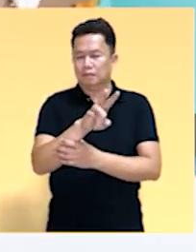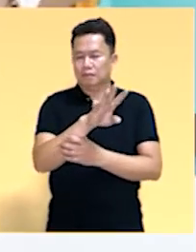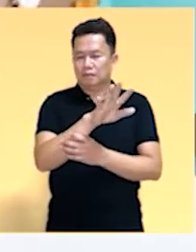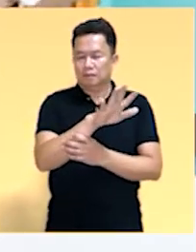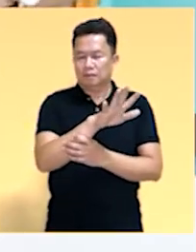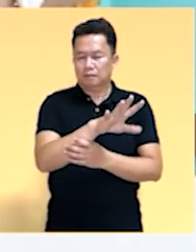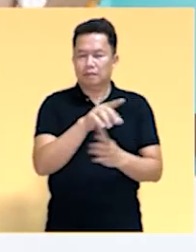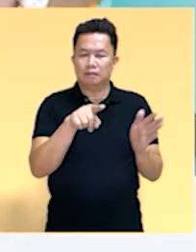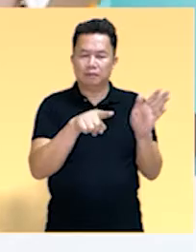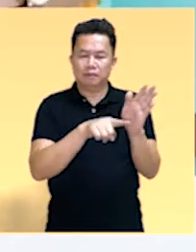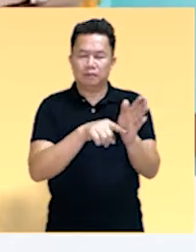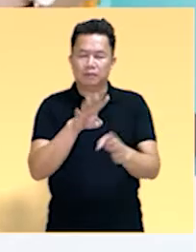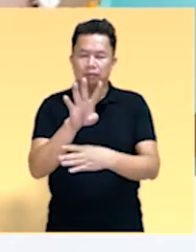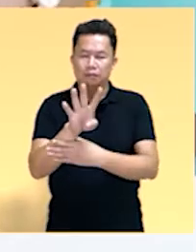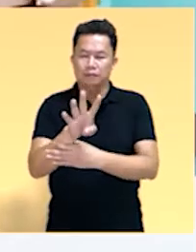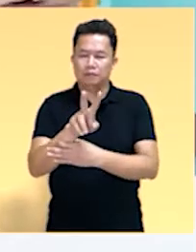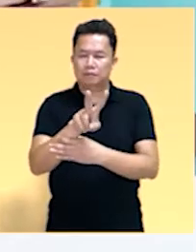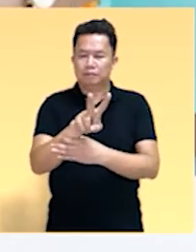6,375 minus